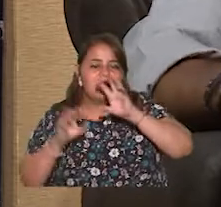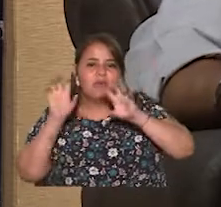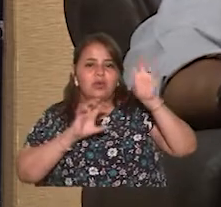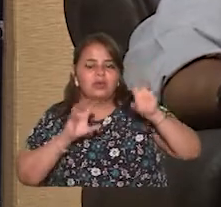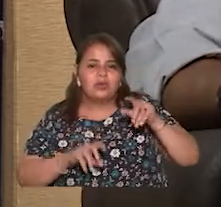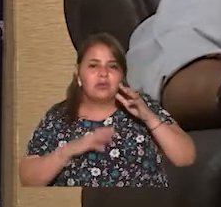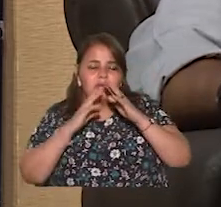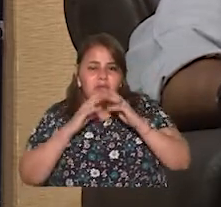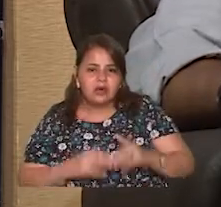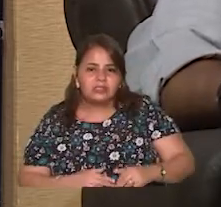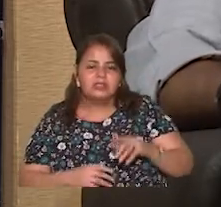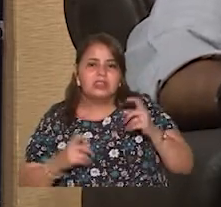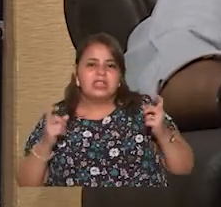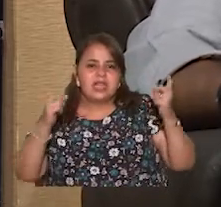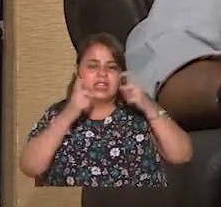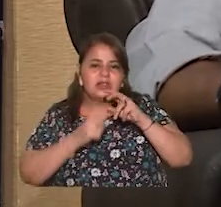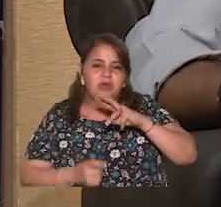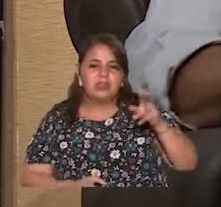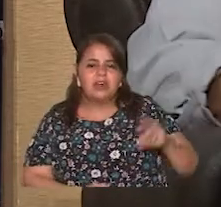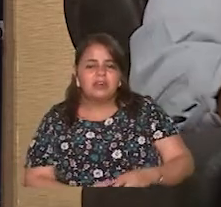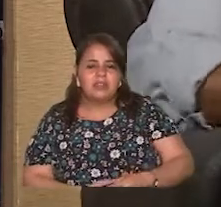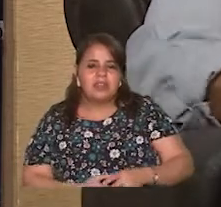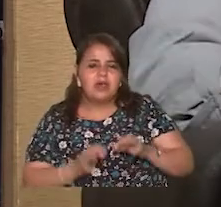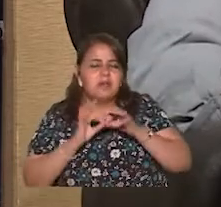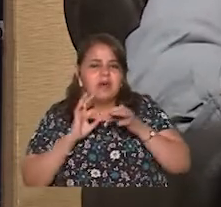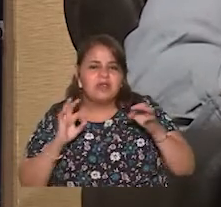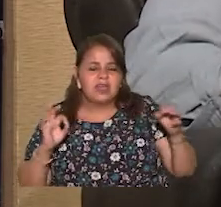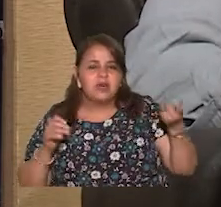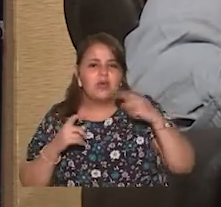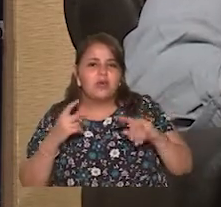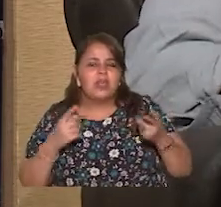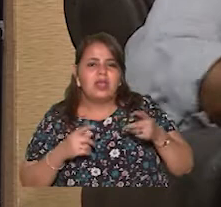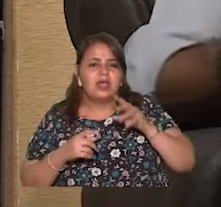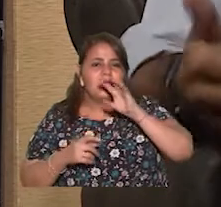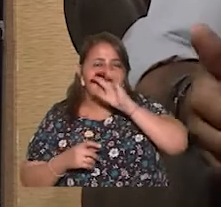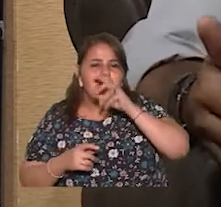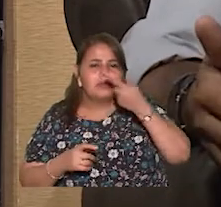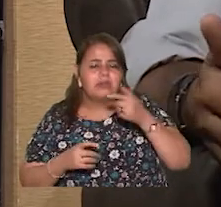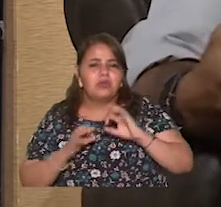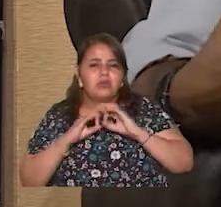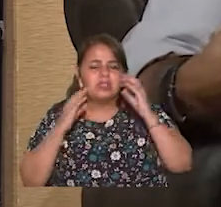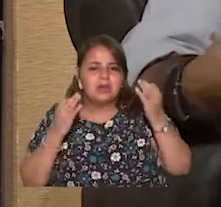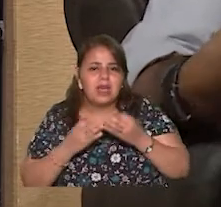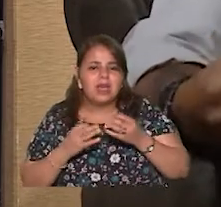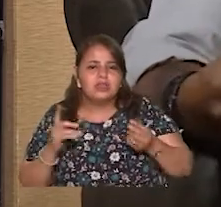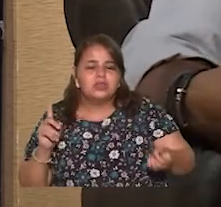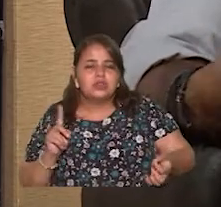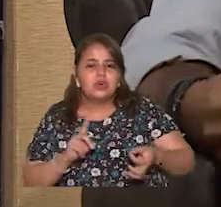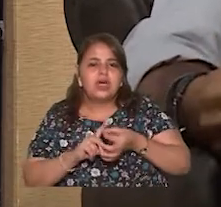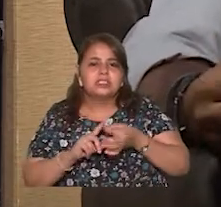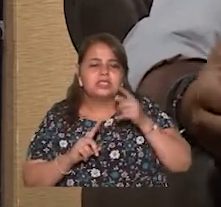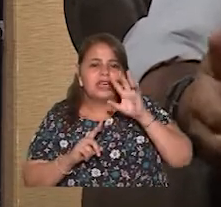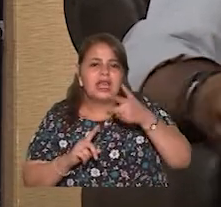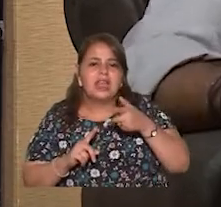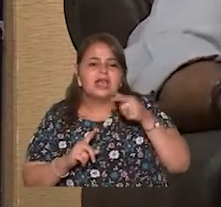التحديات مختلفة عن برة، المفاهيم والبيئة اللي عايشين فيها حتما هتؤثر على مفهومي